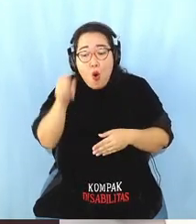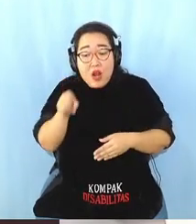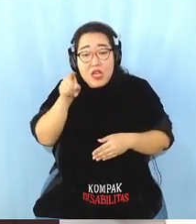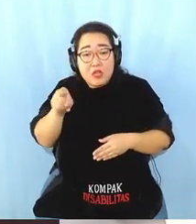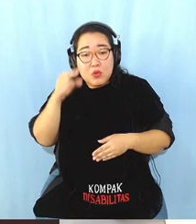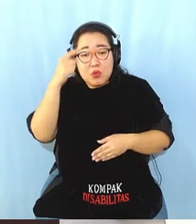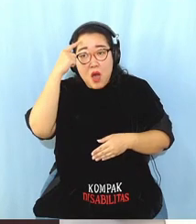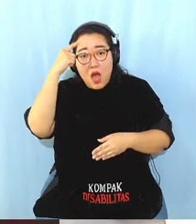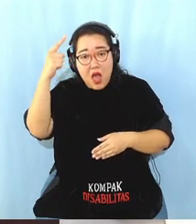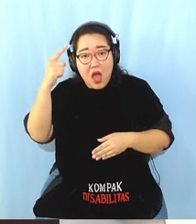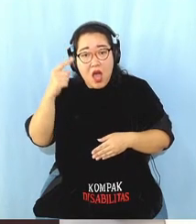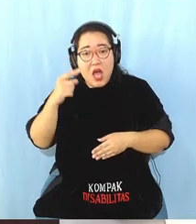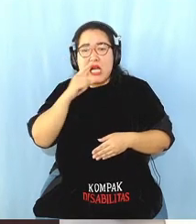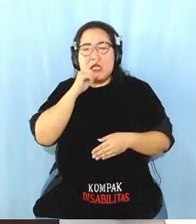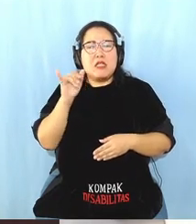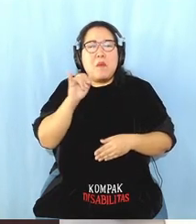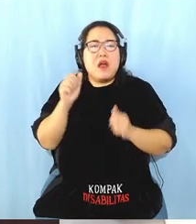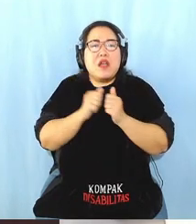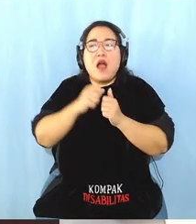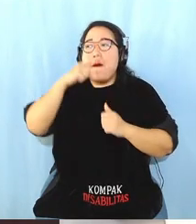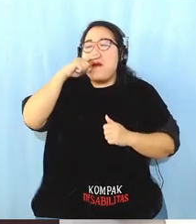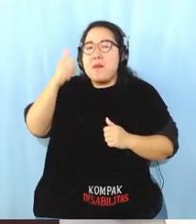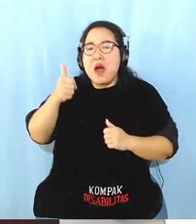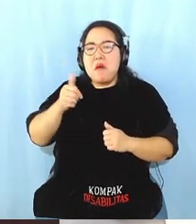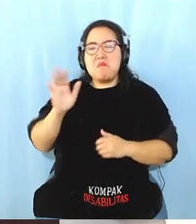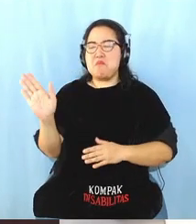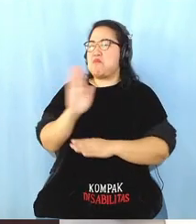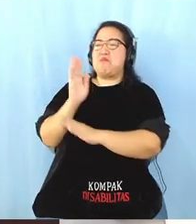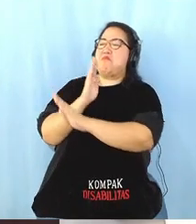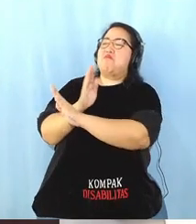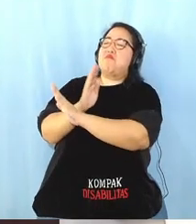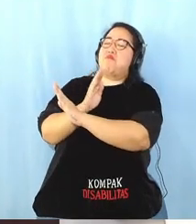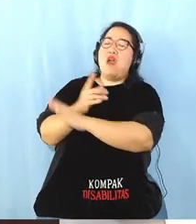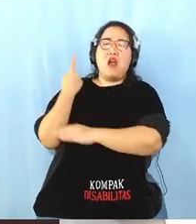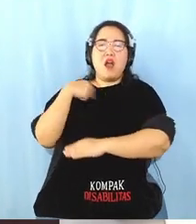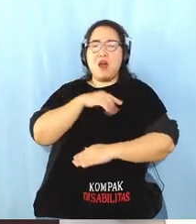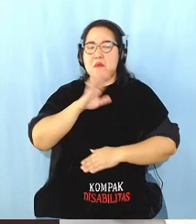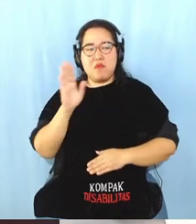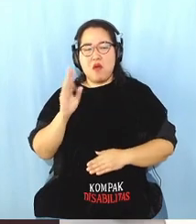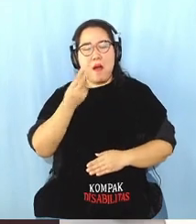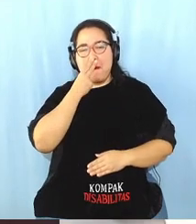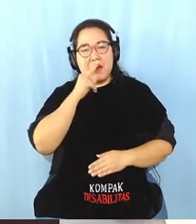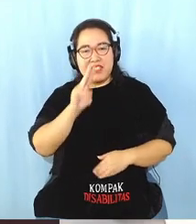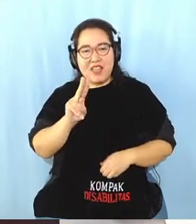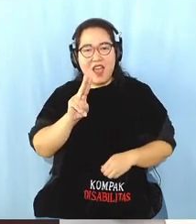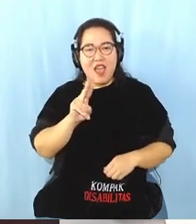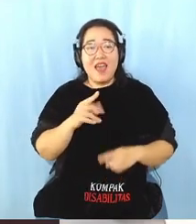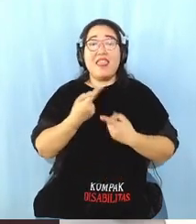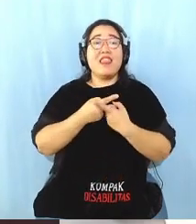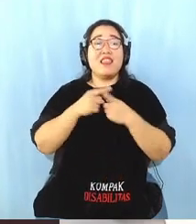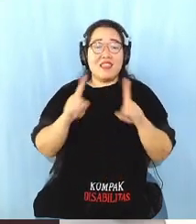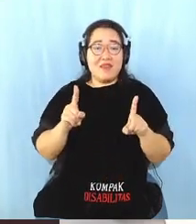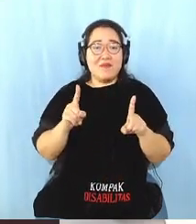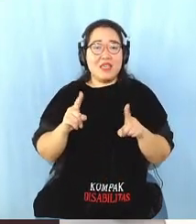Allah. Tidak mungkin. Kami tidak percaya. Tetapi Yesus terus menyatakan bahwa dia